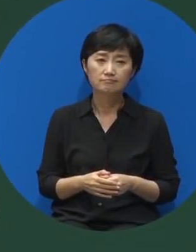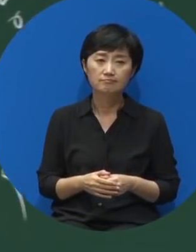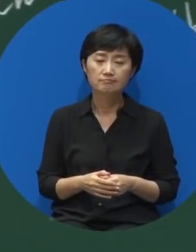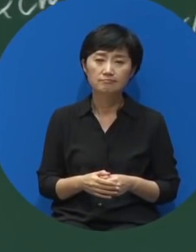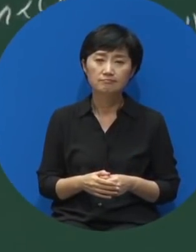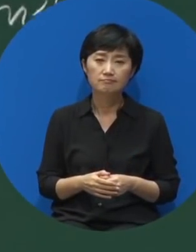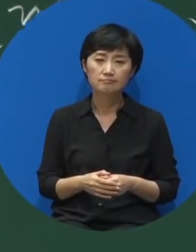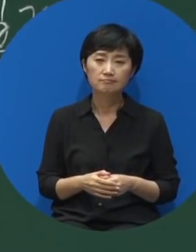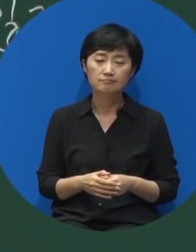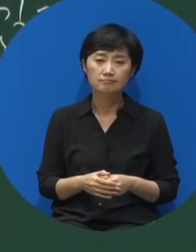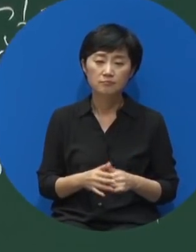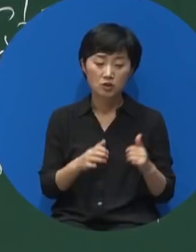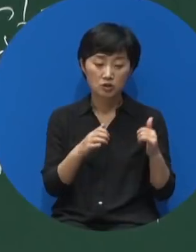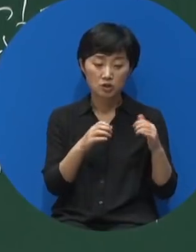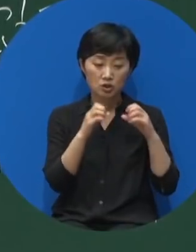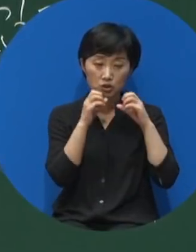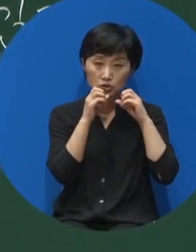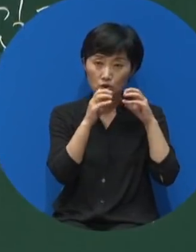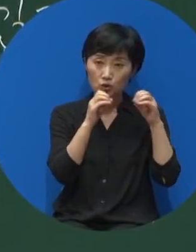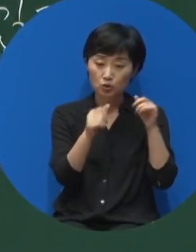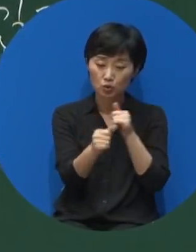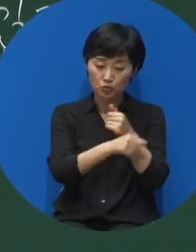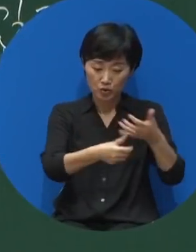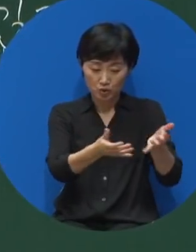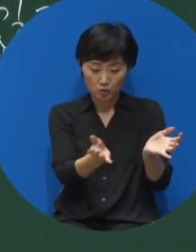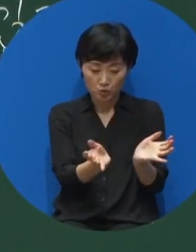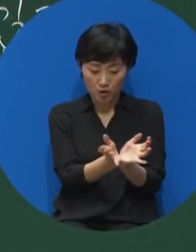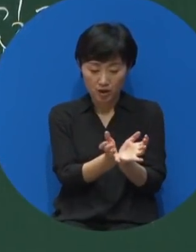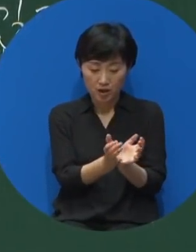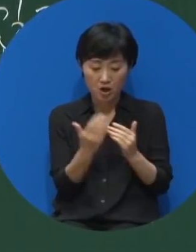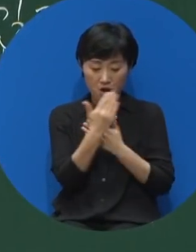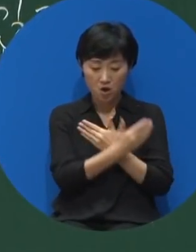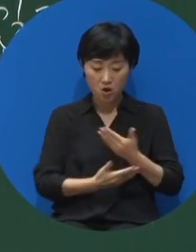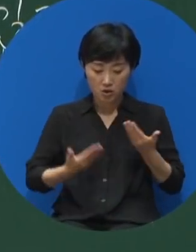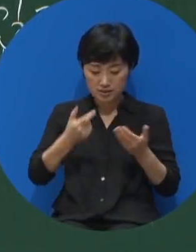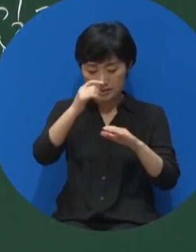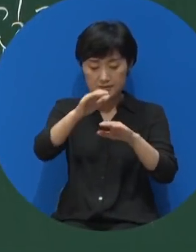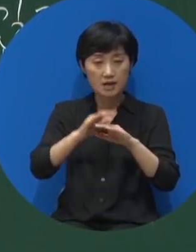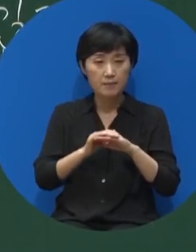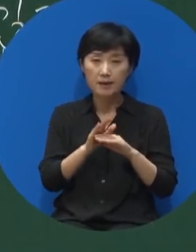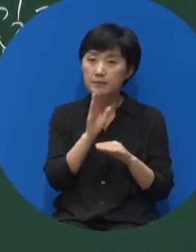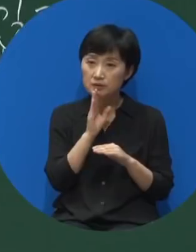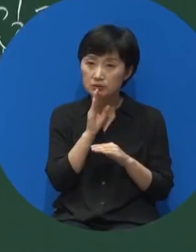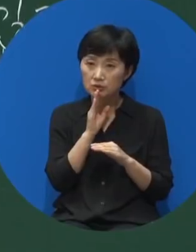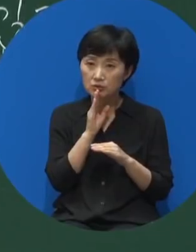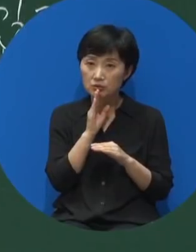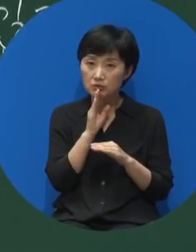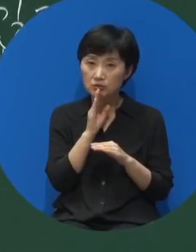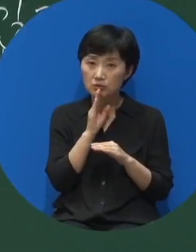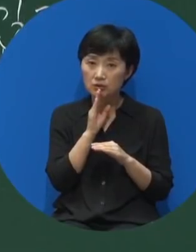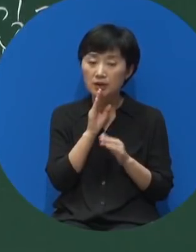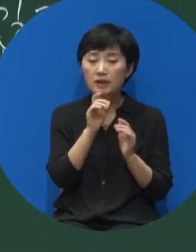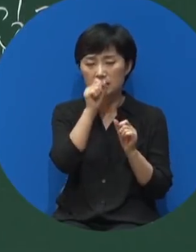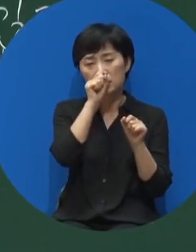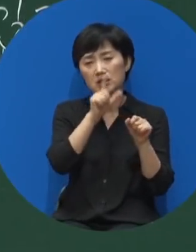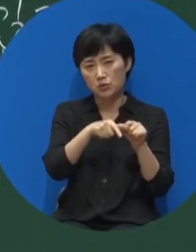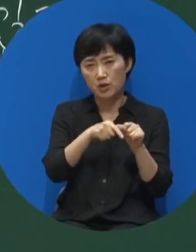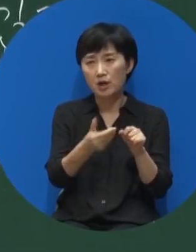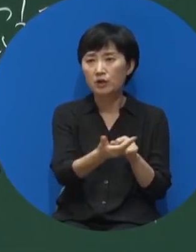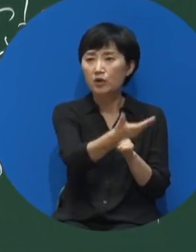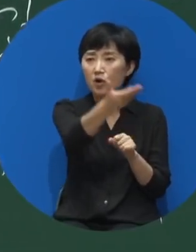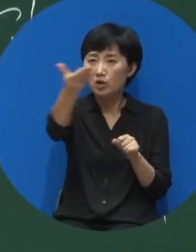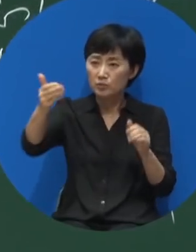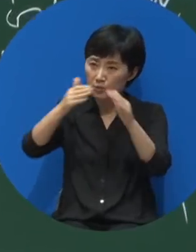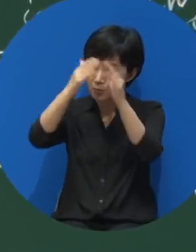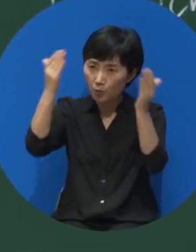当撒母耳活着的时候，用平安治理了所有的国家. 전도 위원회 헌신 예배지만은 여러분 오늘 전도를 이해하셔야 됩니다.